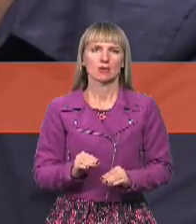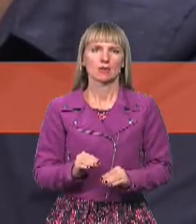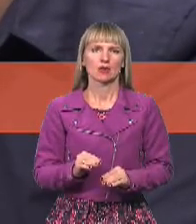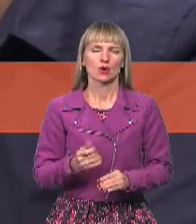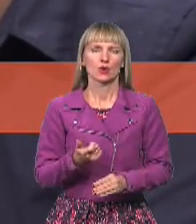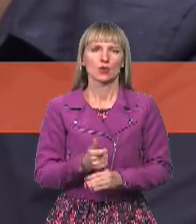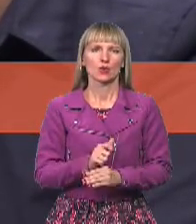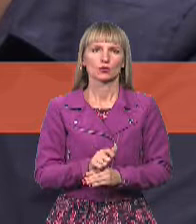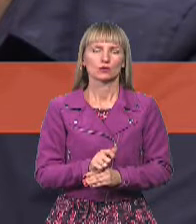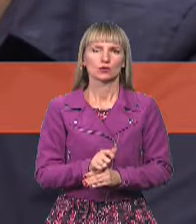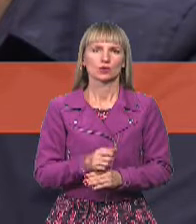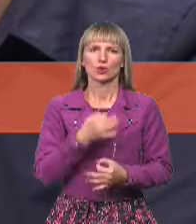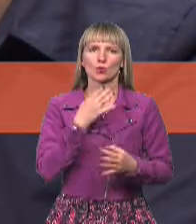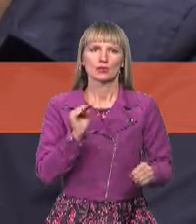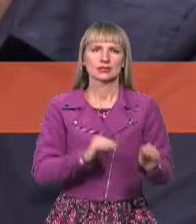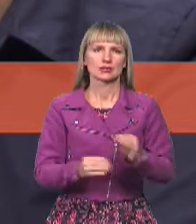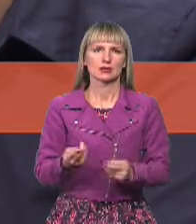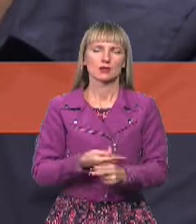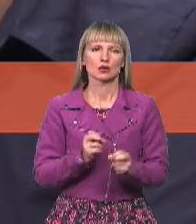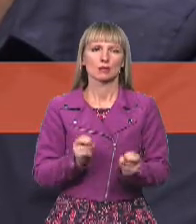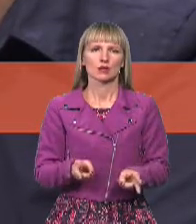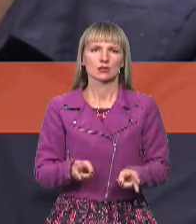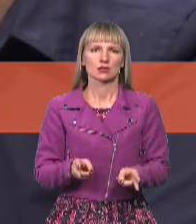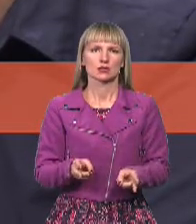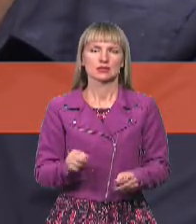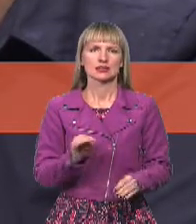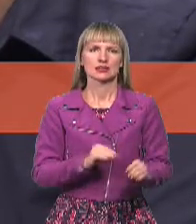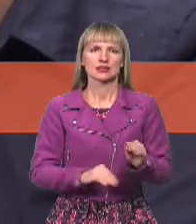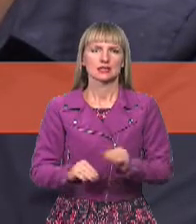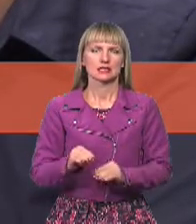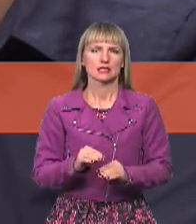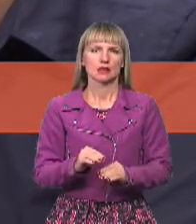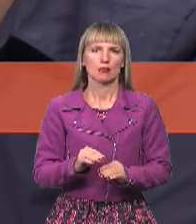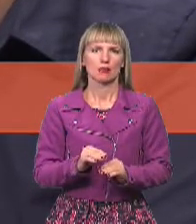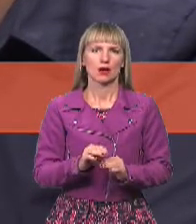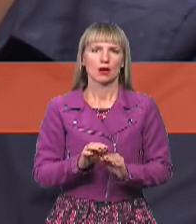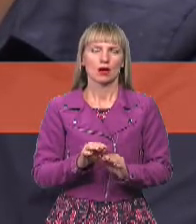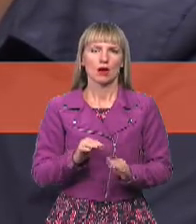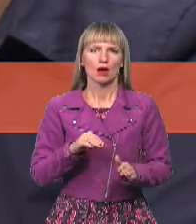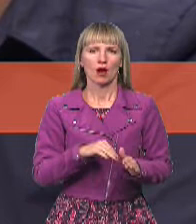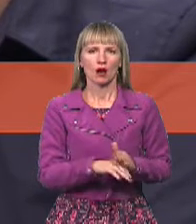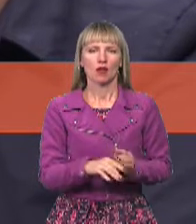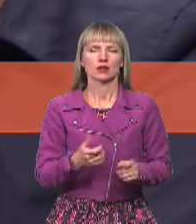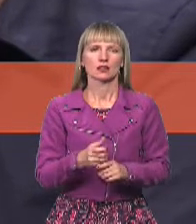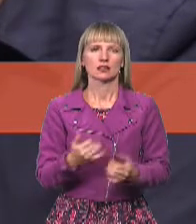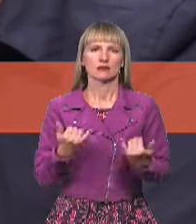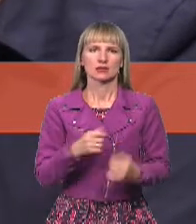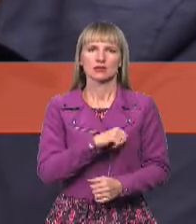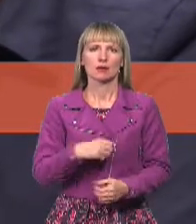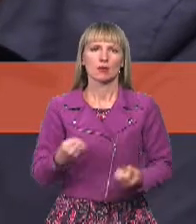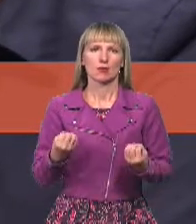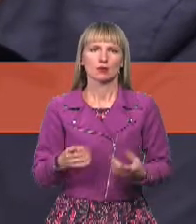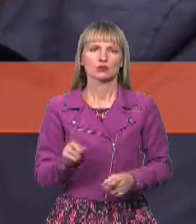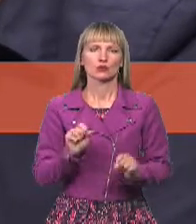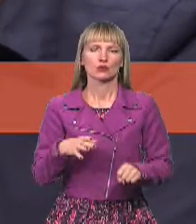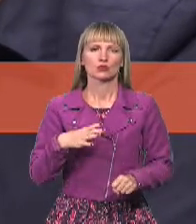система, любая система безопасности. Система ХАСП – это на сегодняшний день самая простая, что может быть,